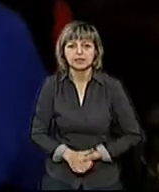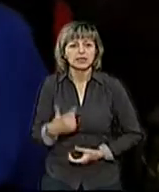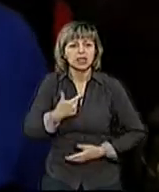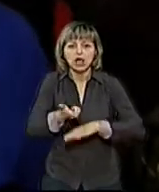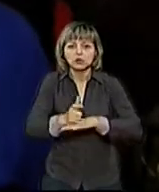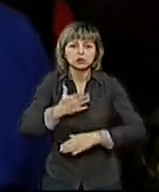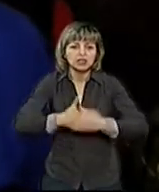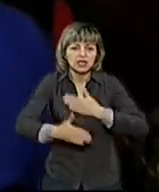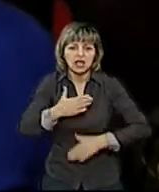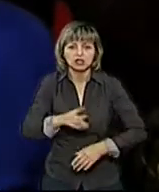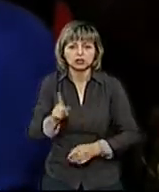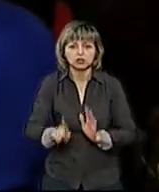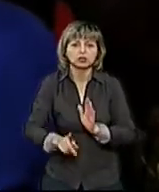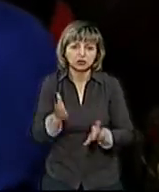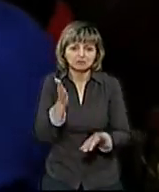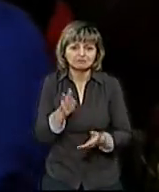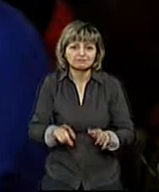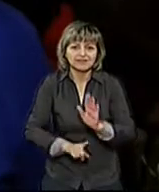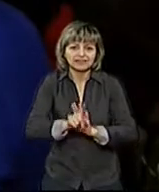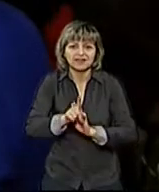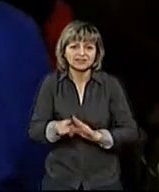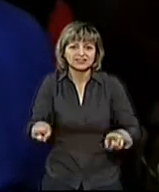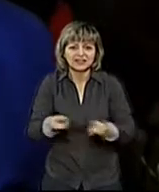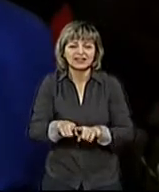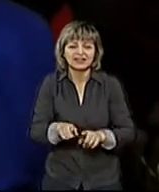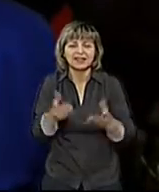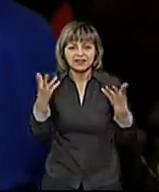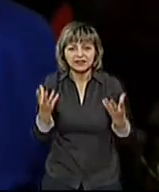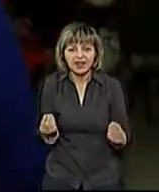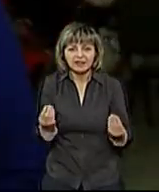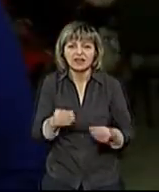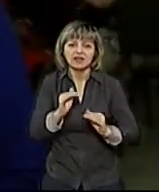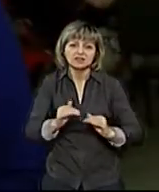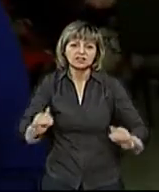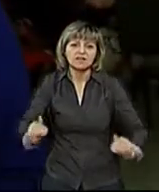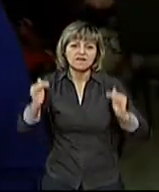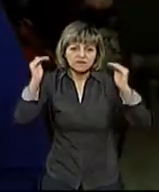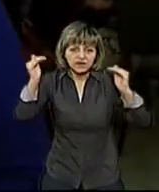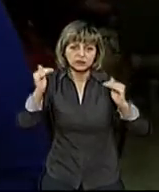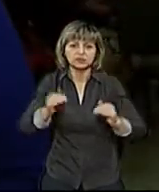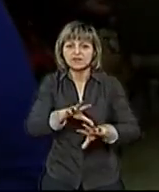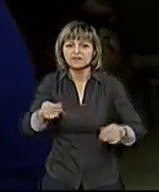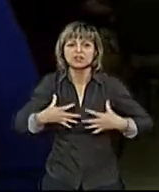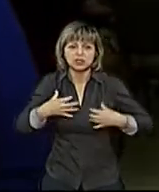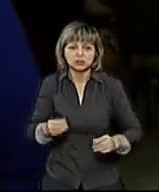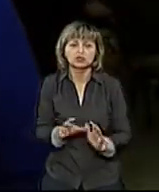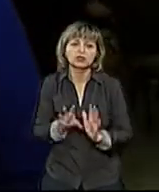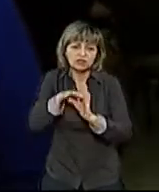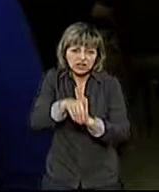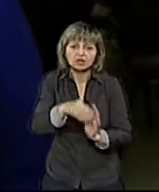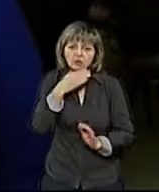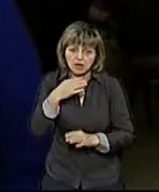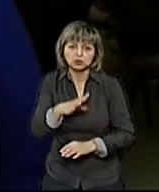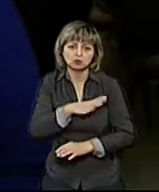дуже рада, що настав цей день, якраз, що діти вже виросли, слава Богу, живі, здорові. Прийшлося багато класти, звісно, праці,